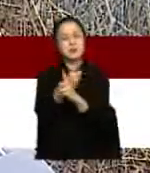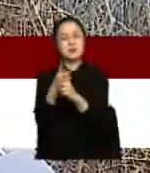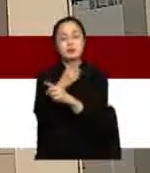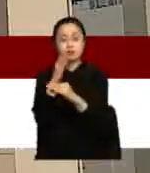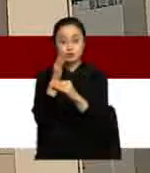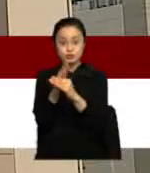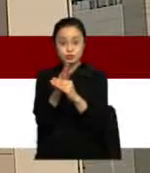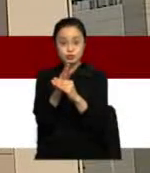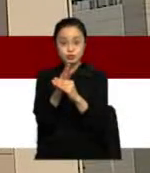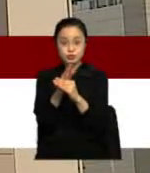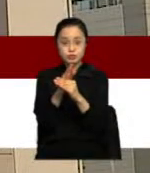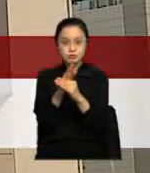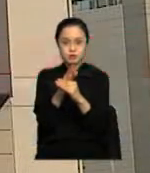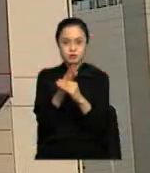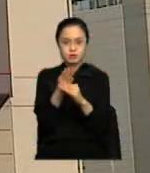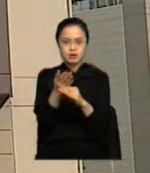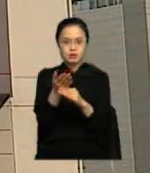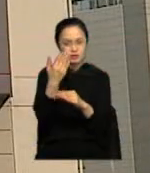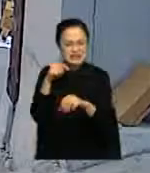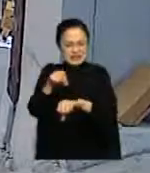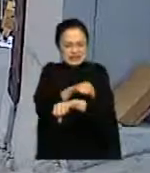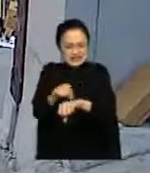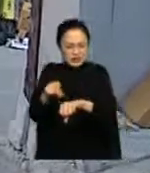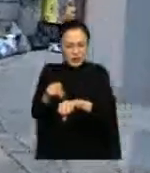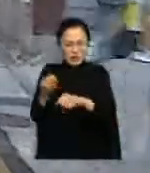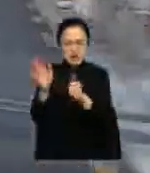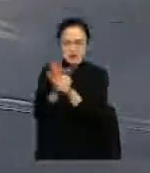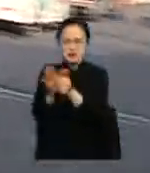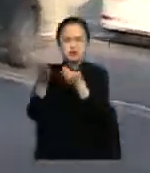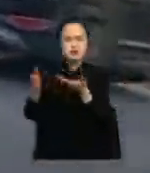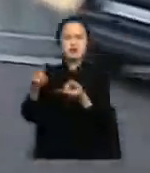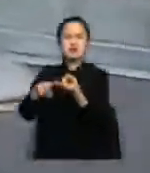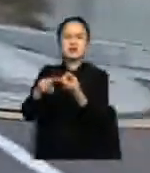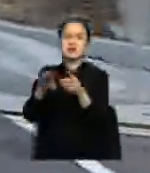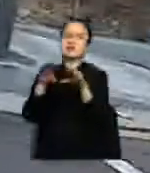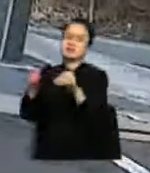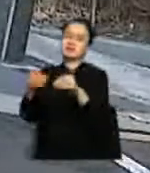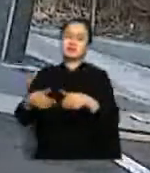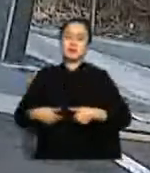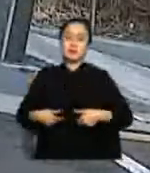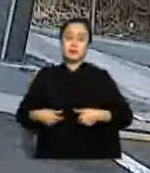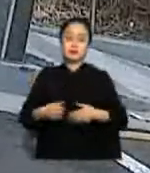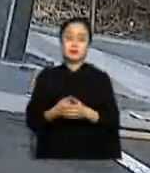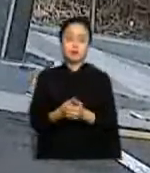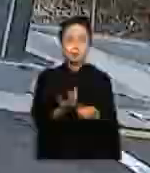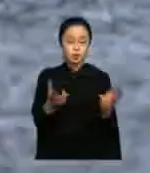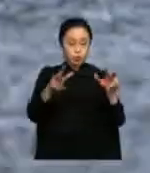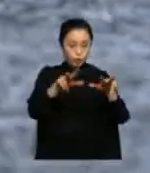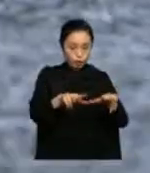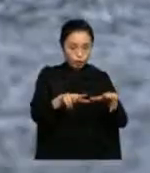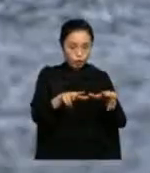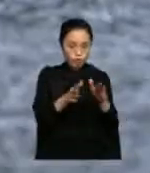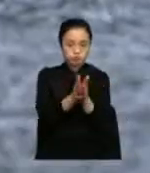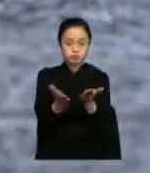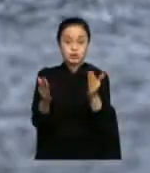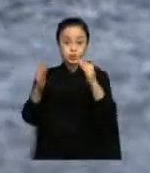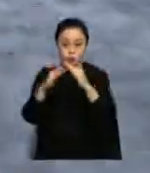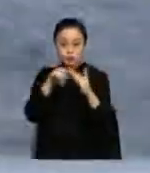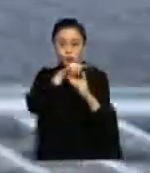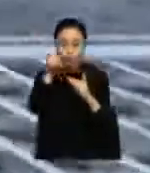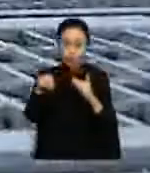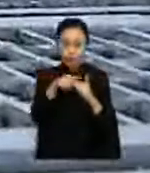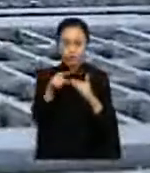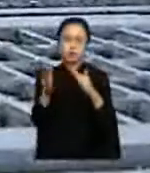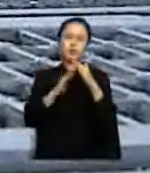기부채납 을 사전에 차단하겠다는 의도입니다 급으로 도로나 공원 2 지역사회에 기여하는 받아 적다는 것도 그